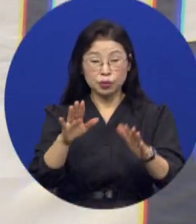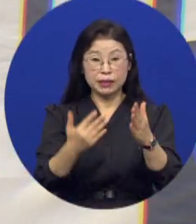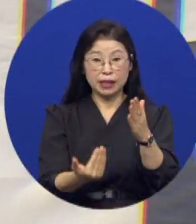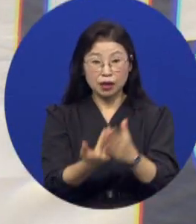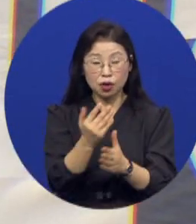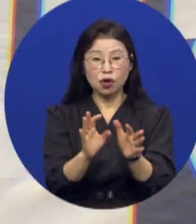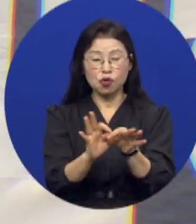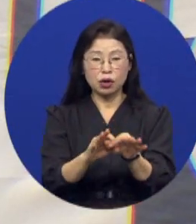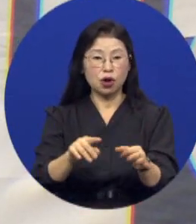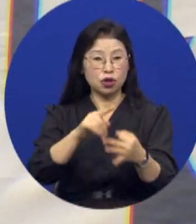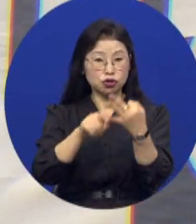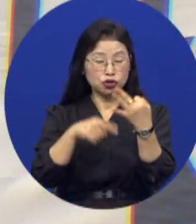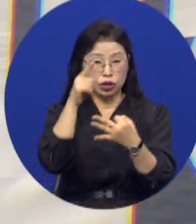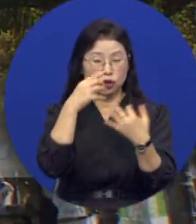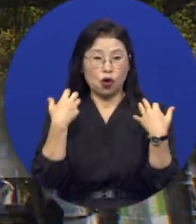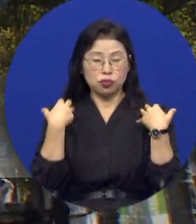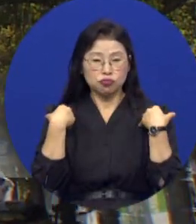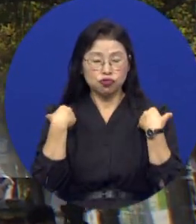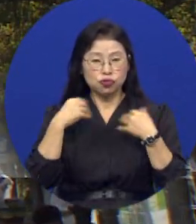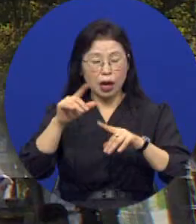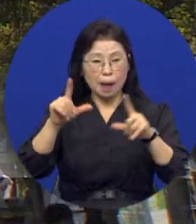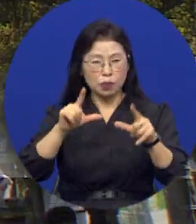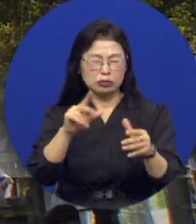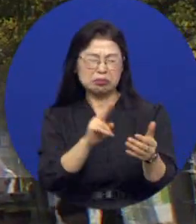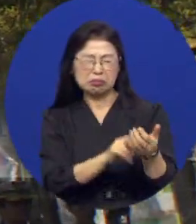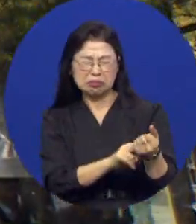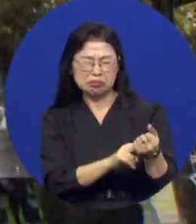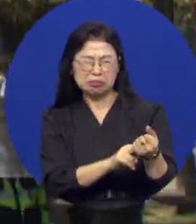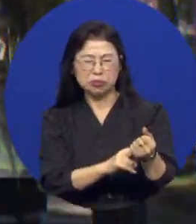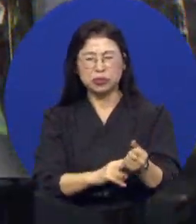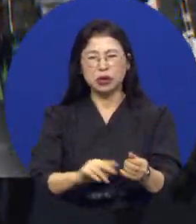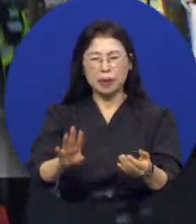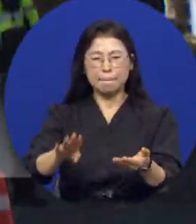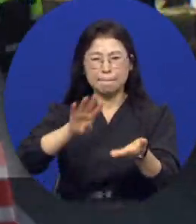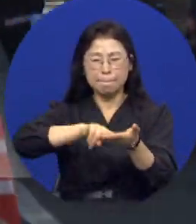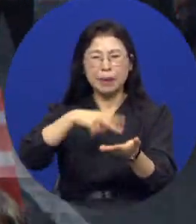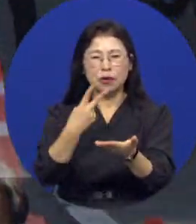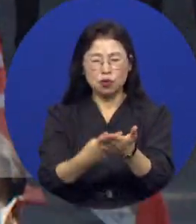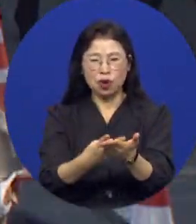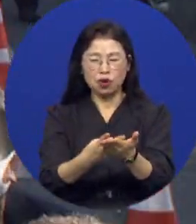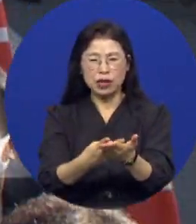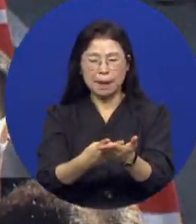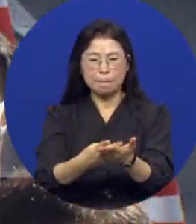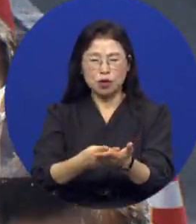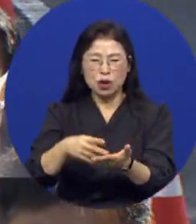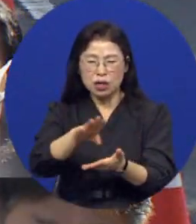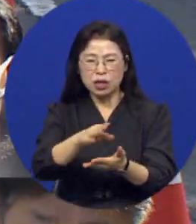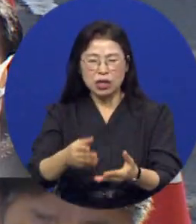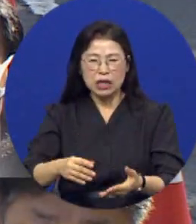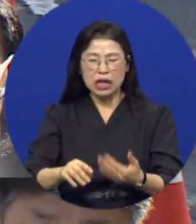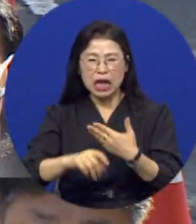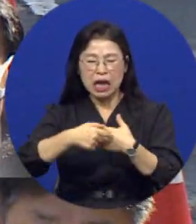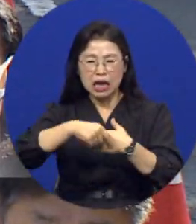사건은 윤석열 정부의 실정을 가리려는 국면 전환용 공안 몰이라며